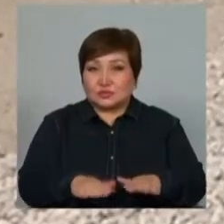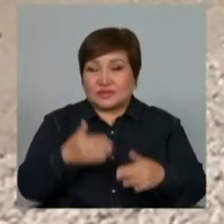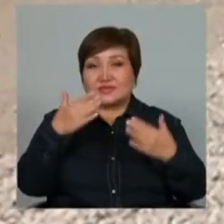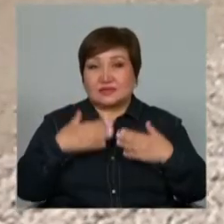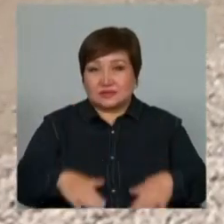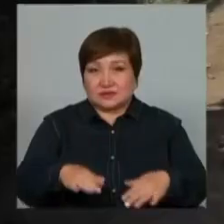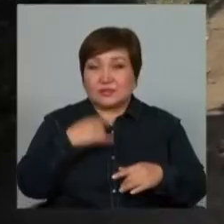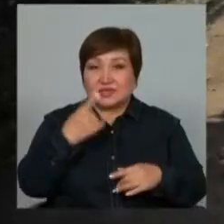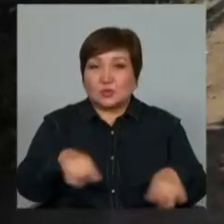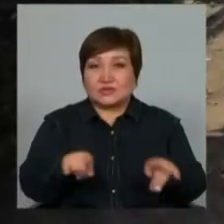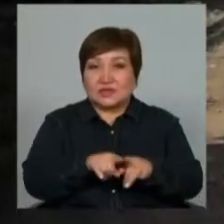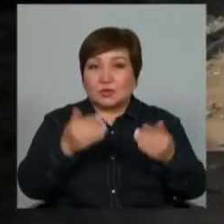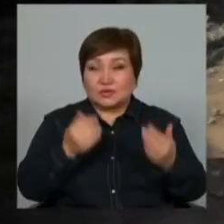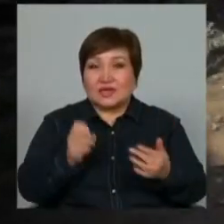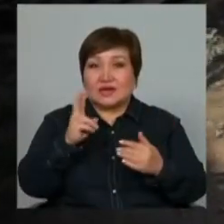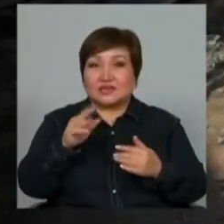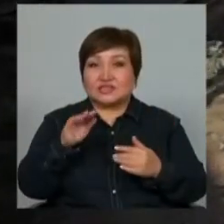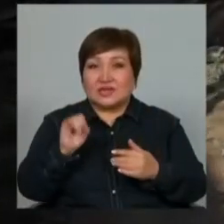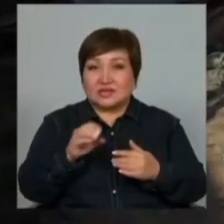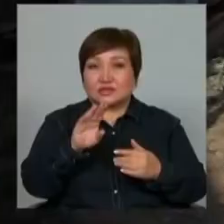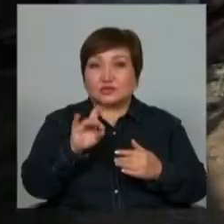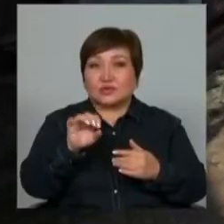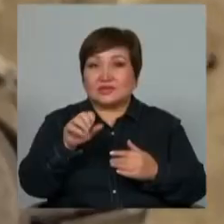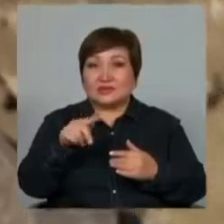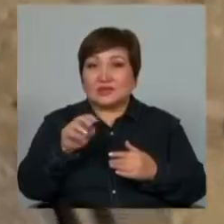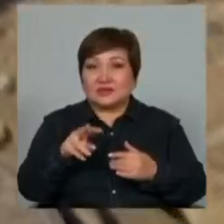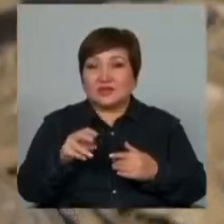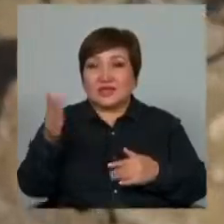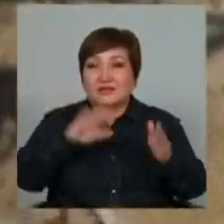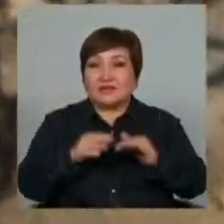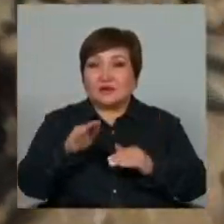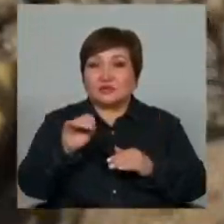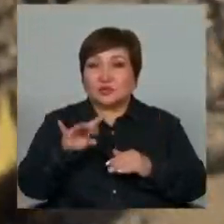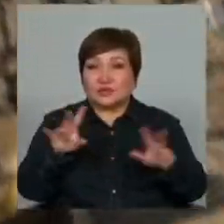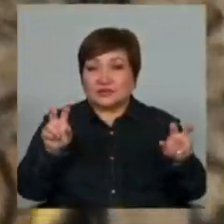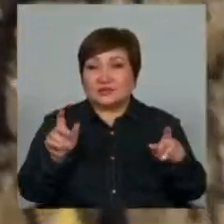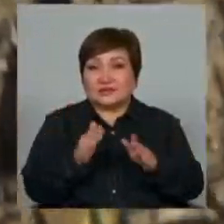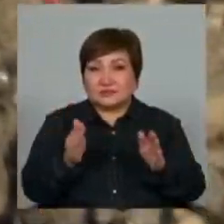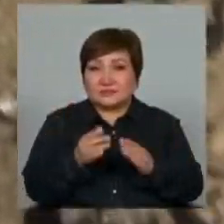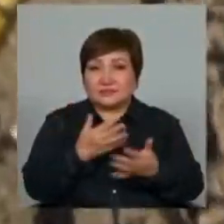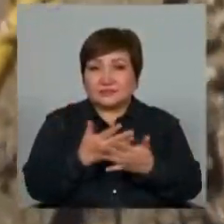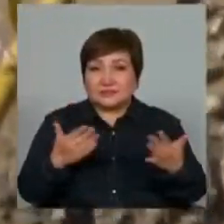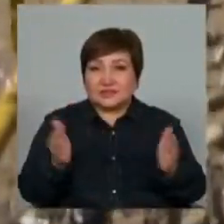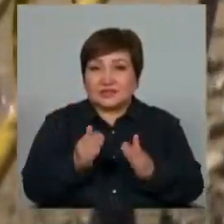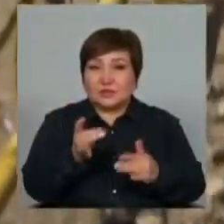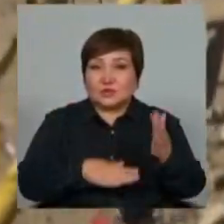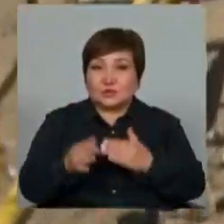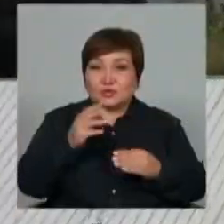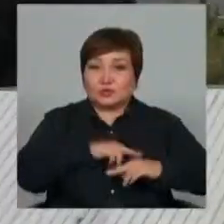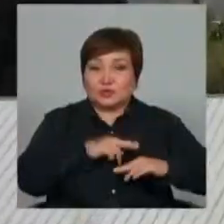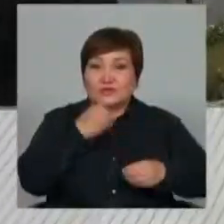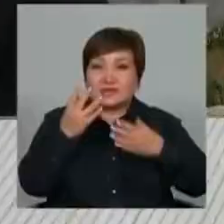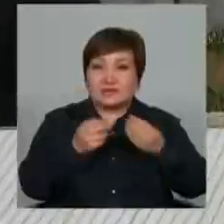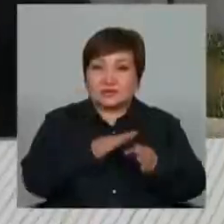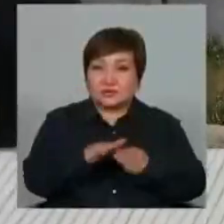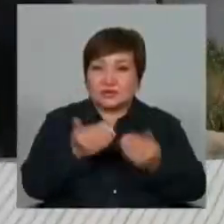білдірді. Осылай бүгінде Ақжар, Шұғыла, Тастыбұлақ, Таужолы, Жайлау, Қарғалы, Құрамыс шағын аудандарында жұмыс қарқынды жүзеге асуда.